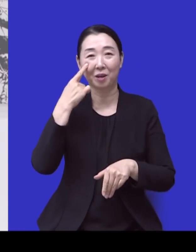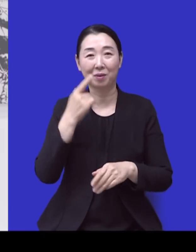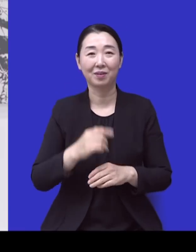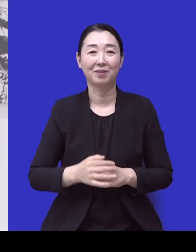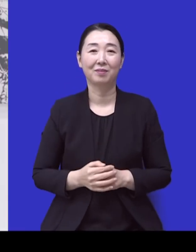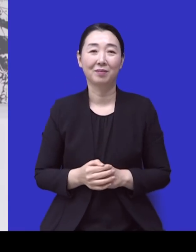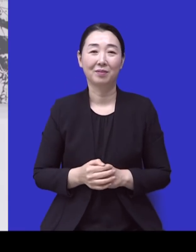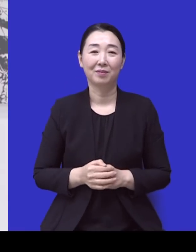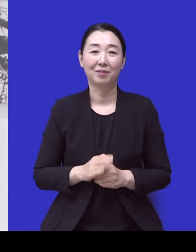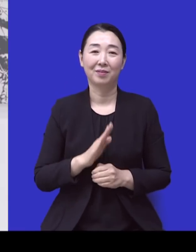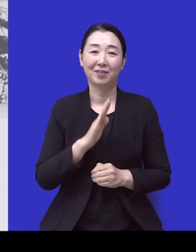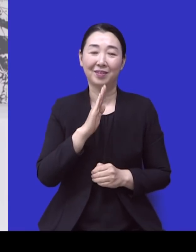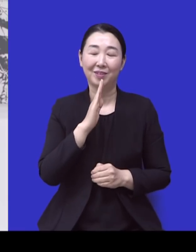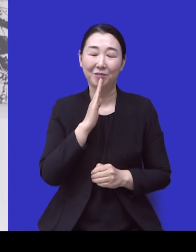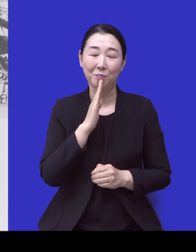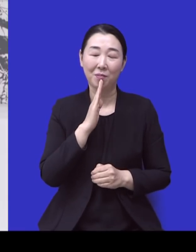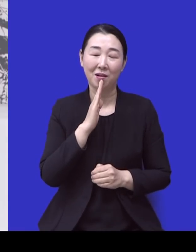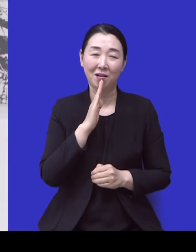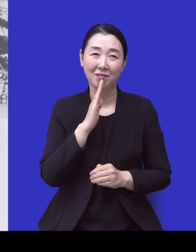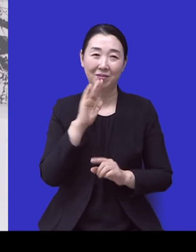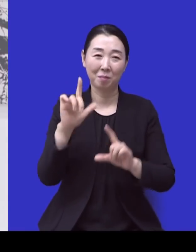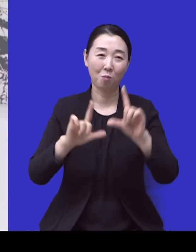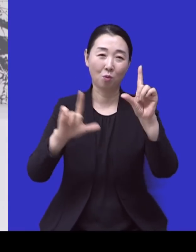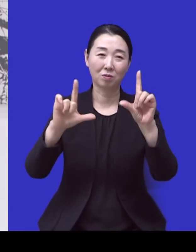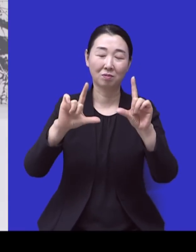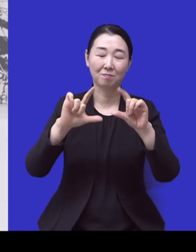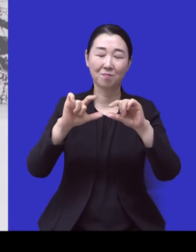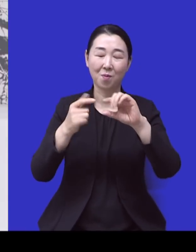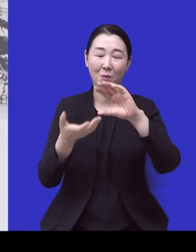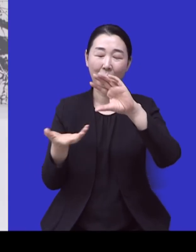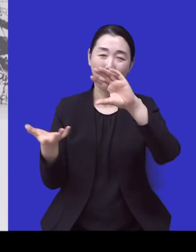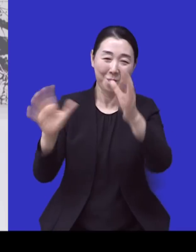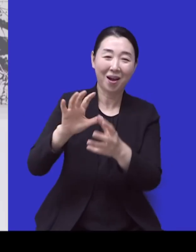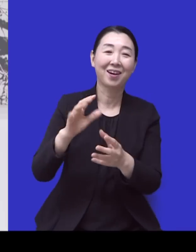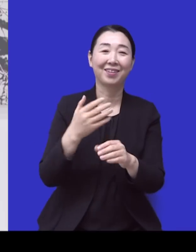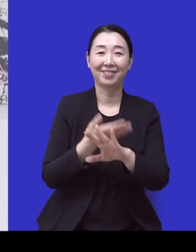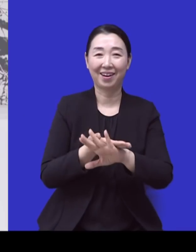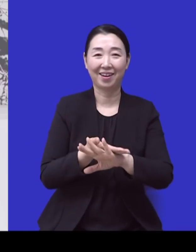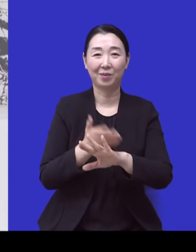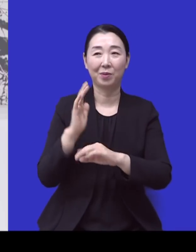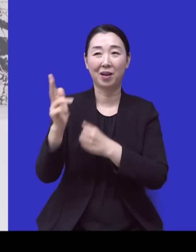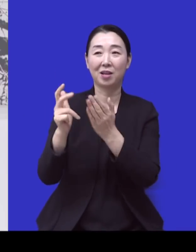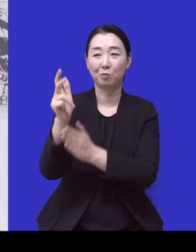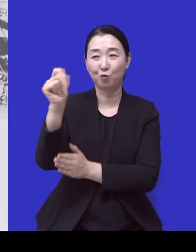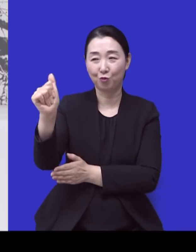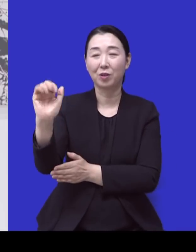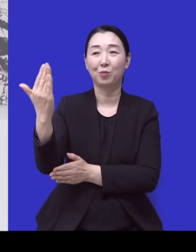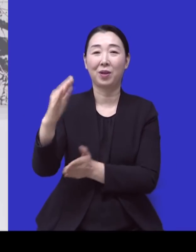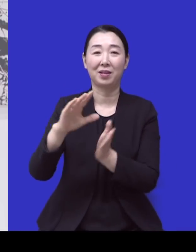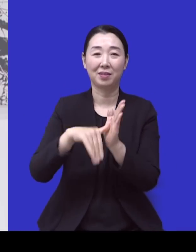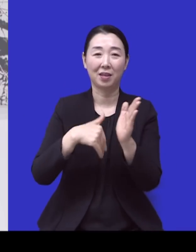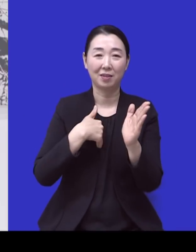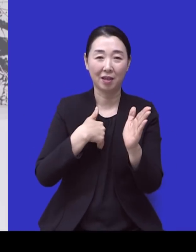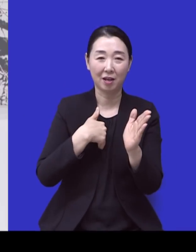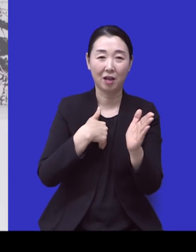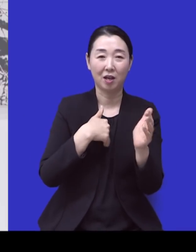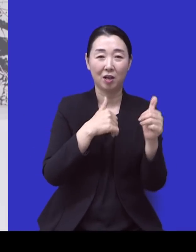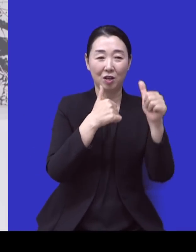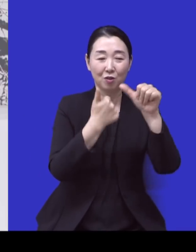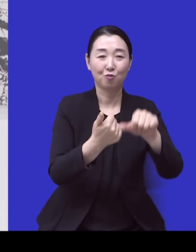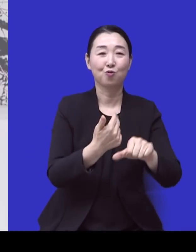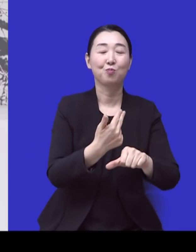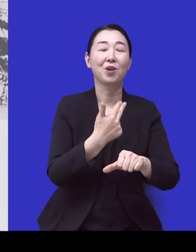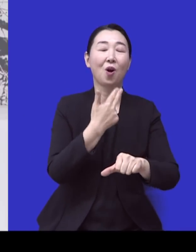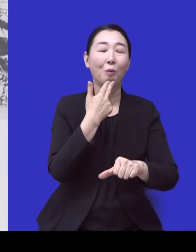생각해보면 진짜 180도 많이 다르다고 저는 생각해요. 그리고 하나님이 주인이어야지 내가 죽음이 아닌